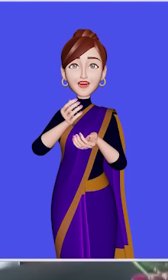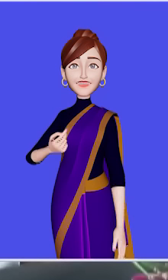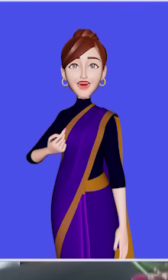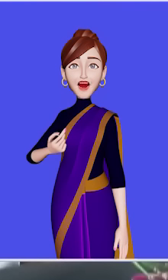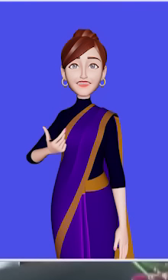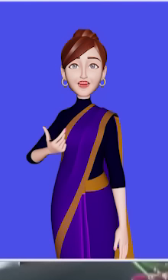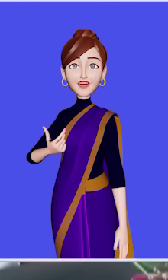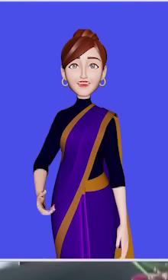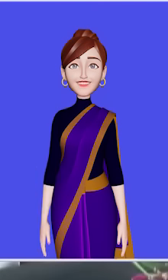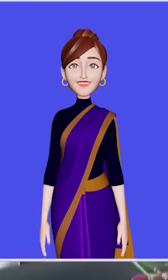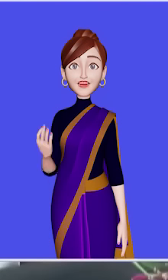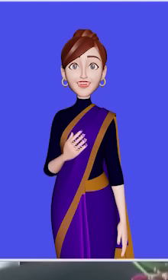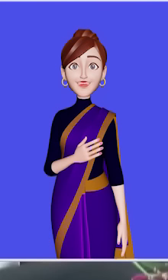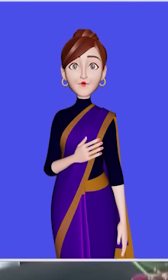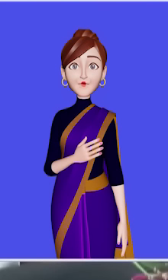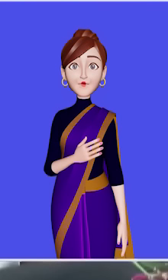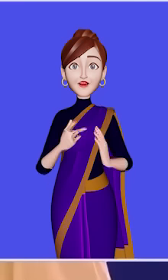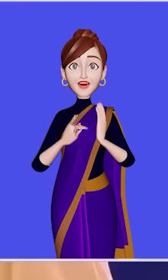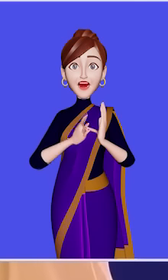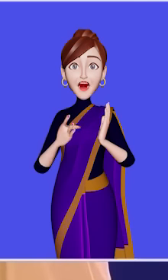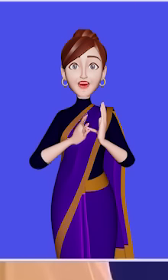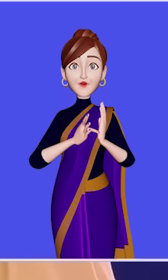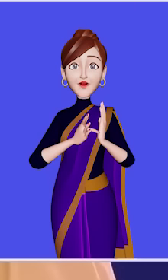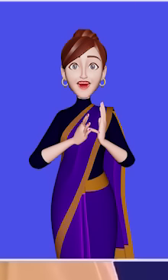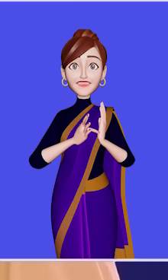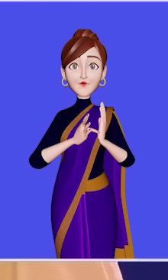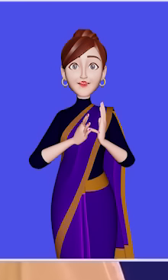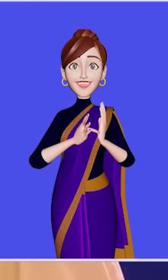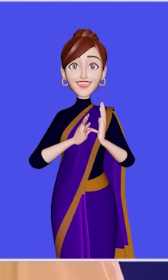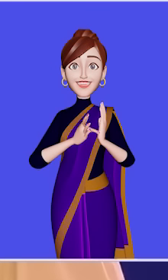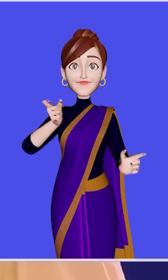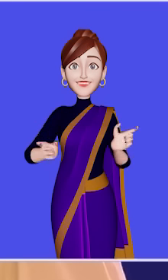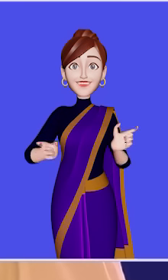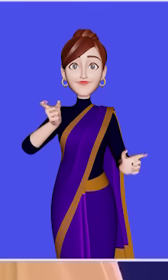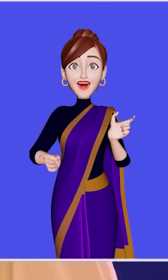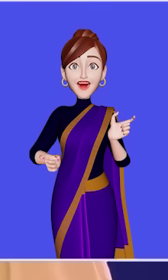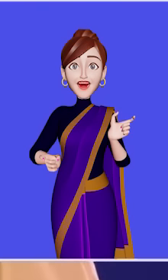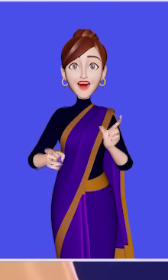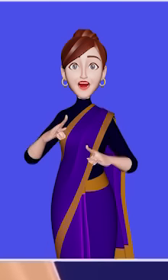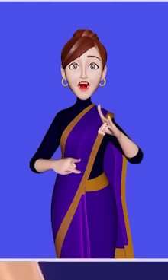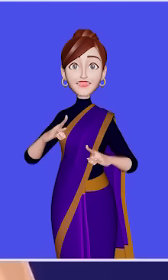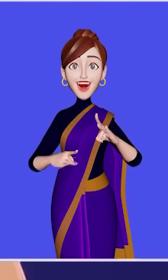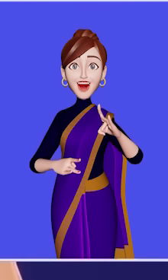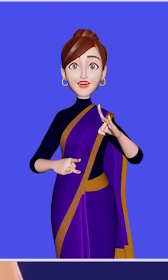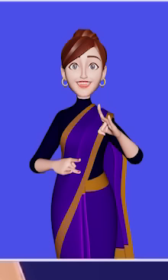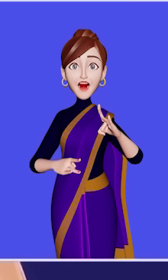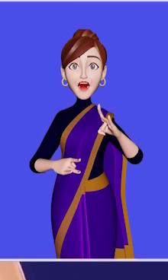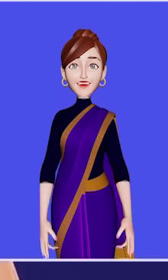भारत नई टेक्नोलॉजी बनाता भी है और उसे